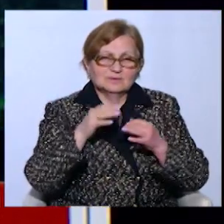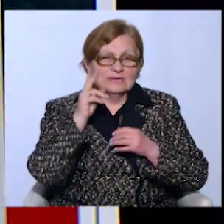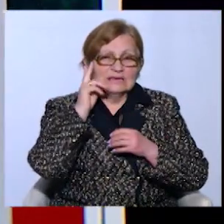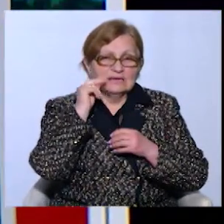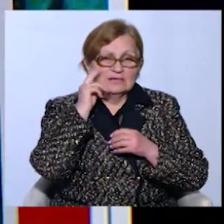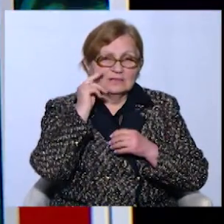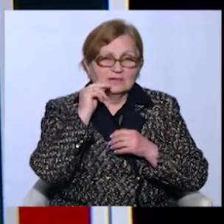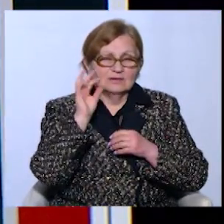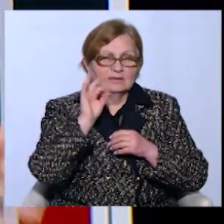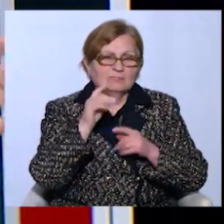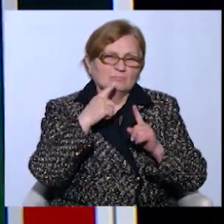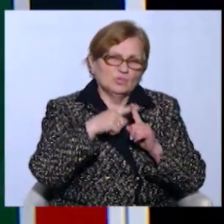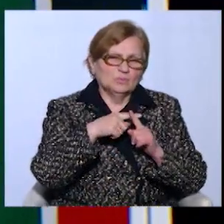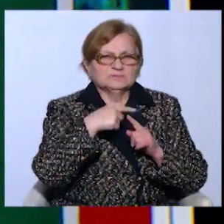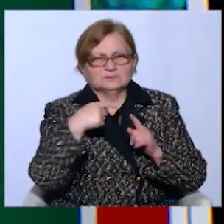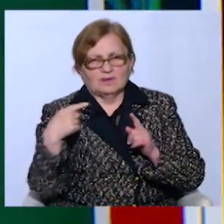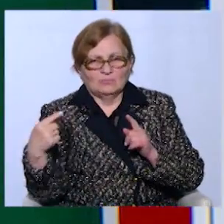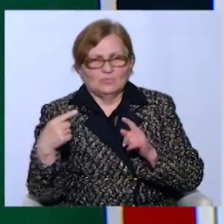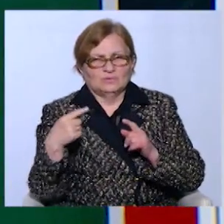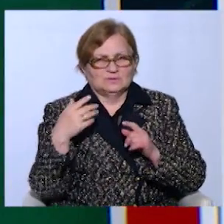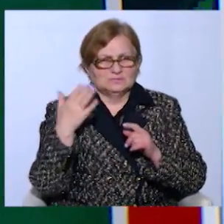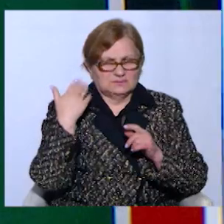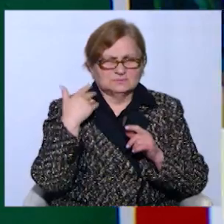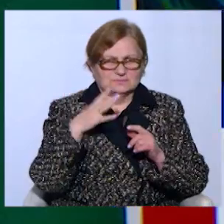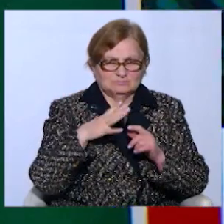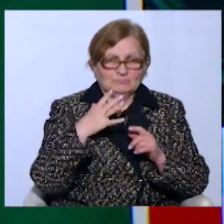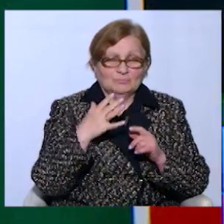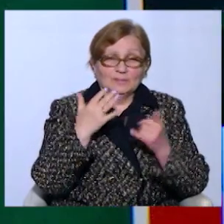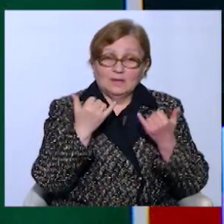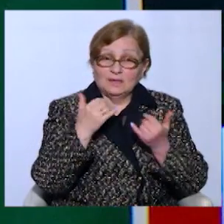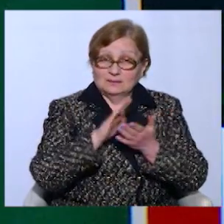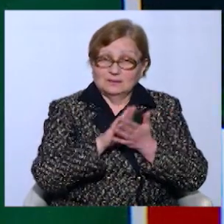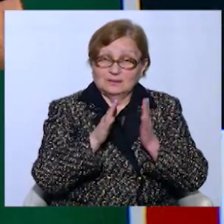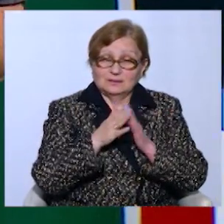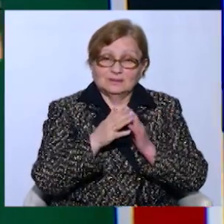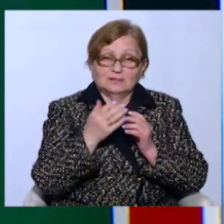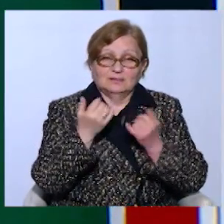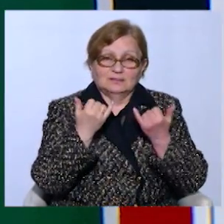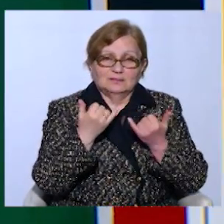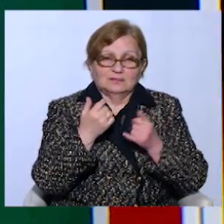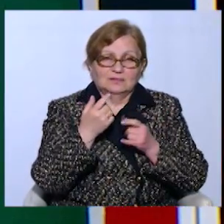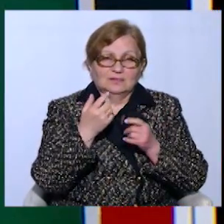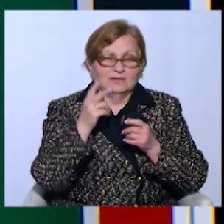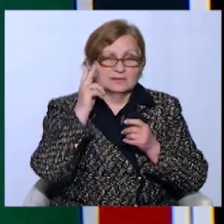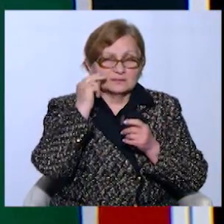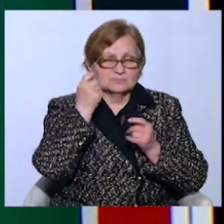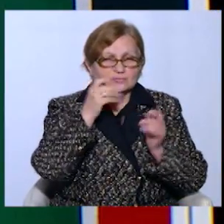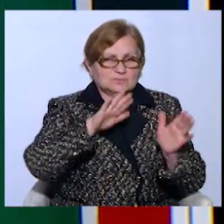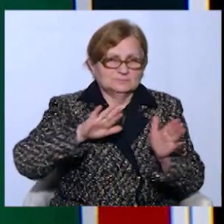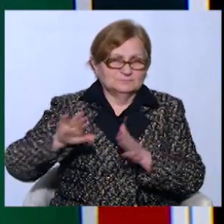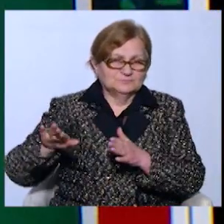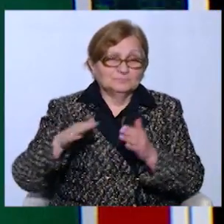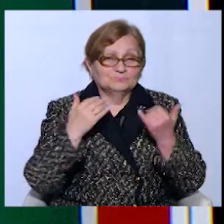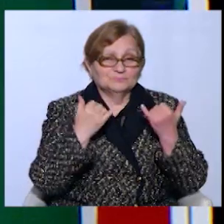რიცხვების შესახებ. მიუმატეთ და გამოვაკელით ისინი ერთმანეთს. და შევთანხმდით, რომ ცოტა ხნით ახლა რიცხვებს დავივიწყებთ და